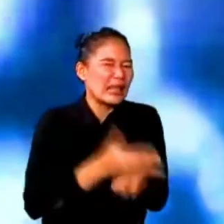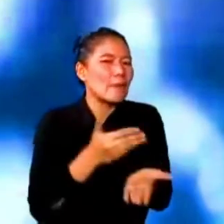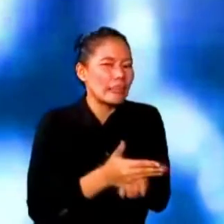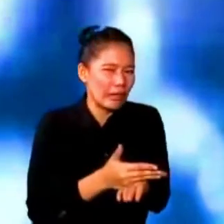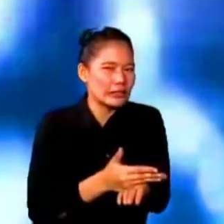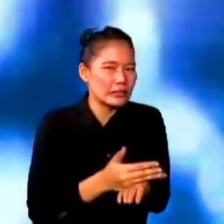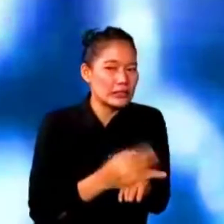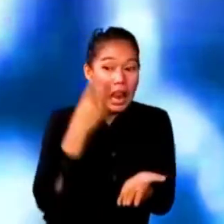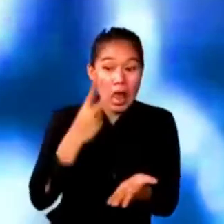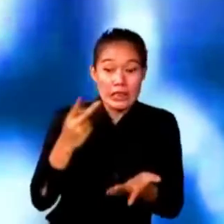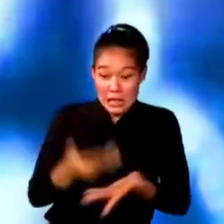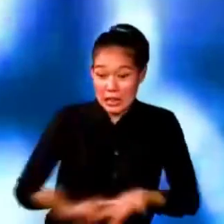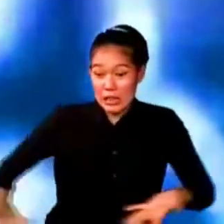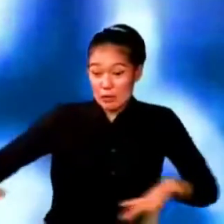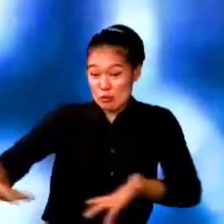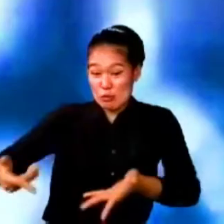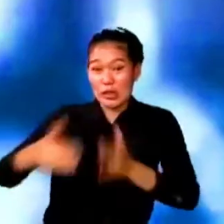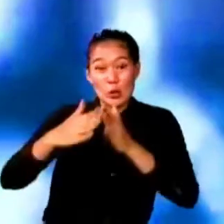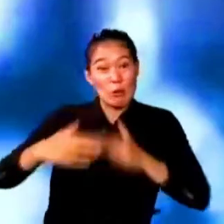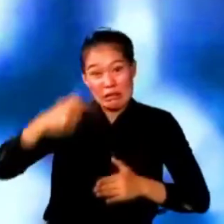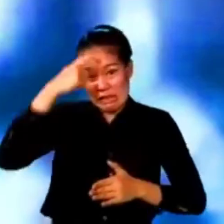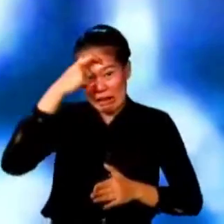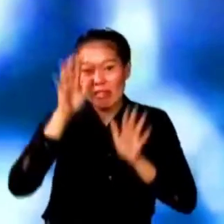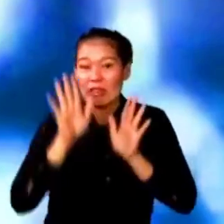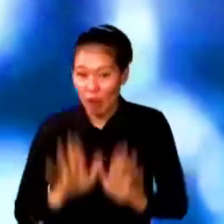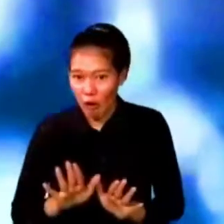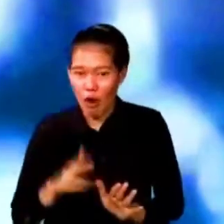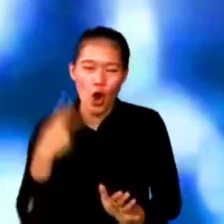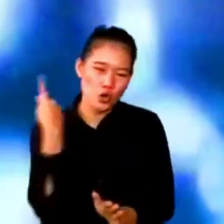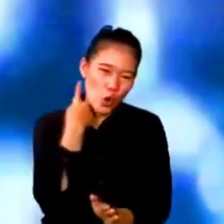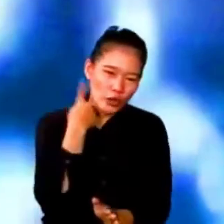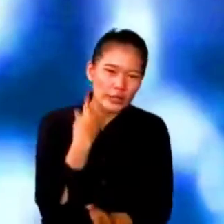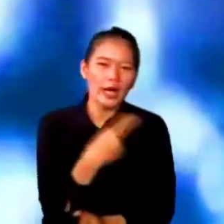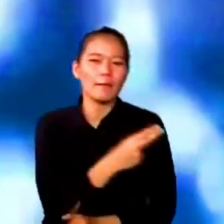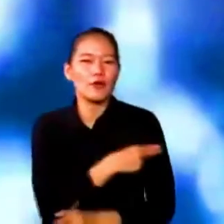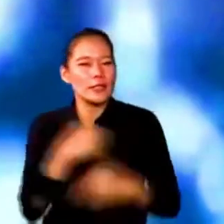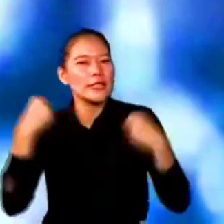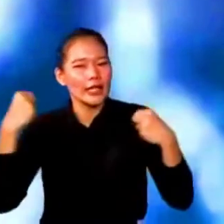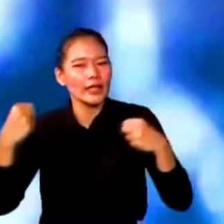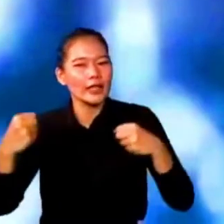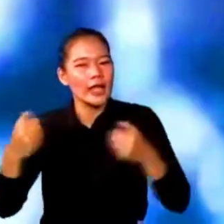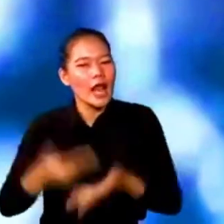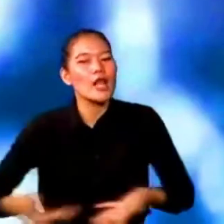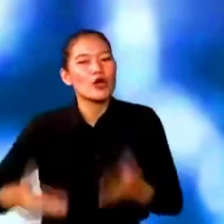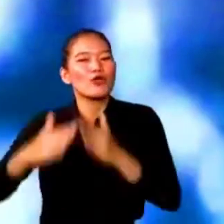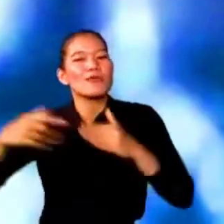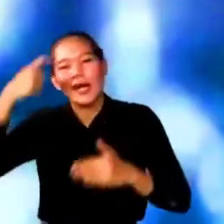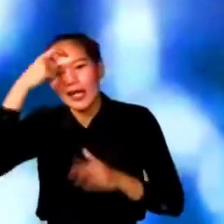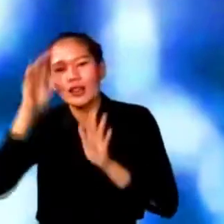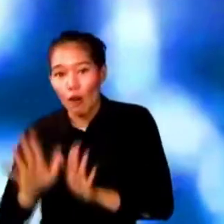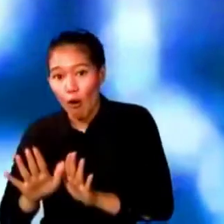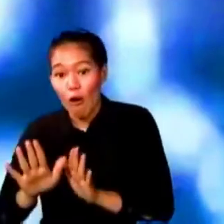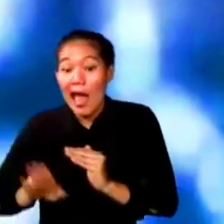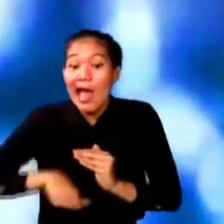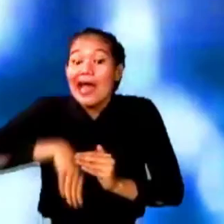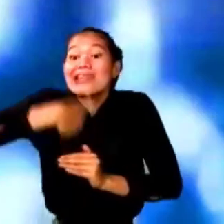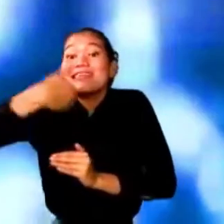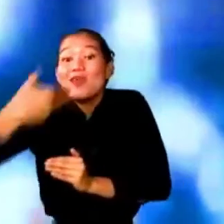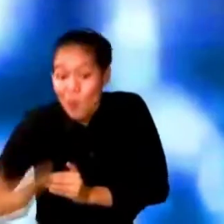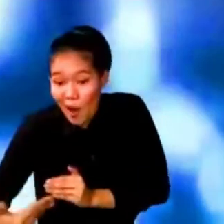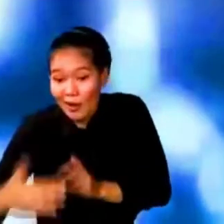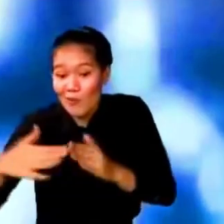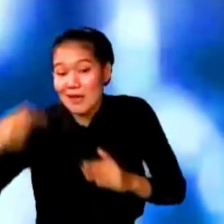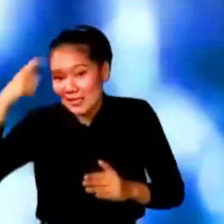kelingkungan nya usus lingkungan di rumah sakit ya atau di tempat-tempat Dimana ada penyakit itu tapi kita butuh bantuan